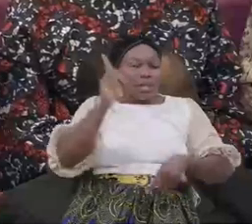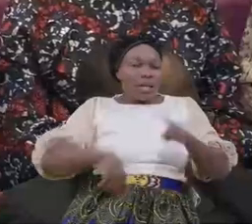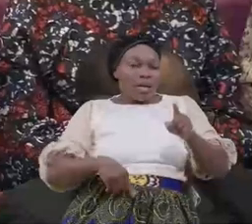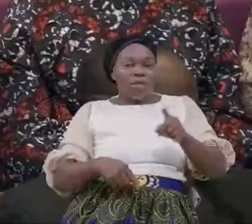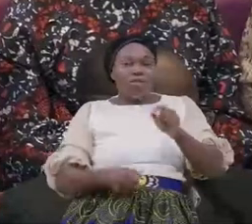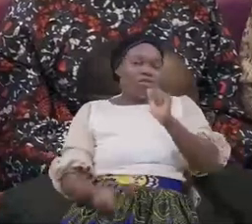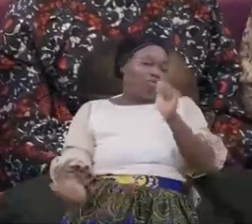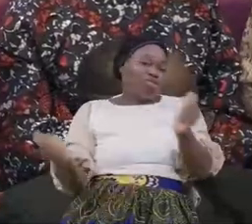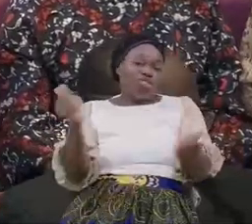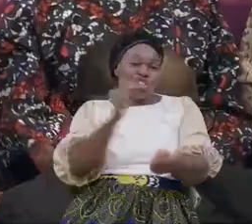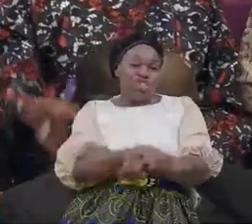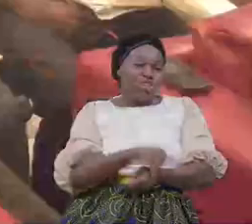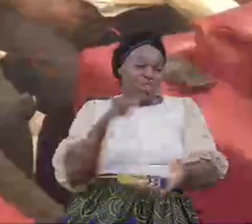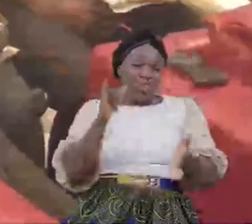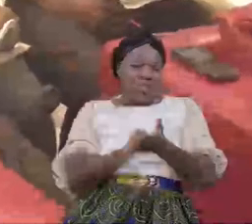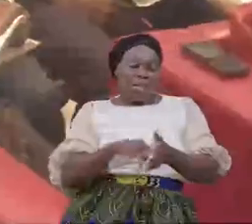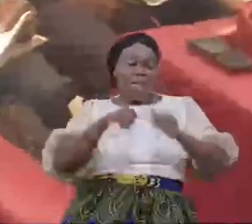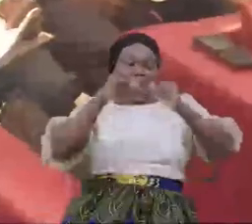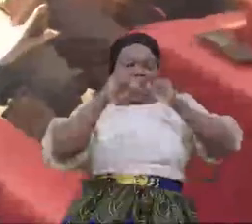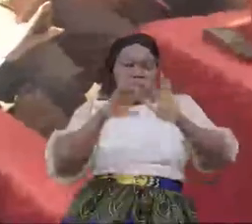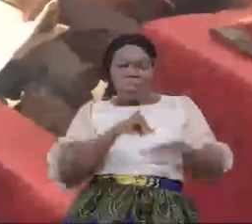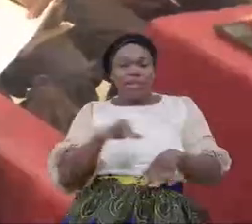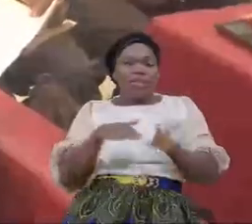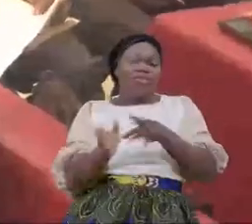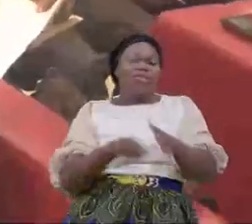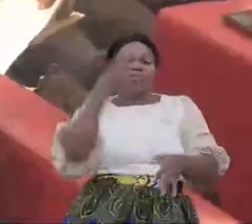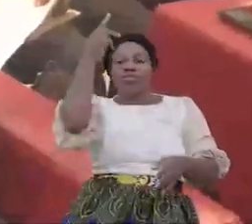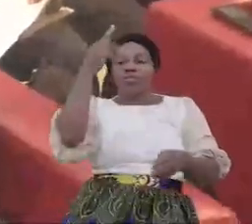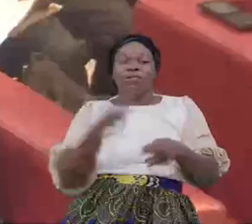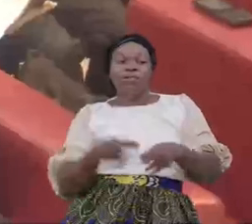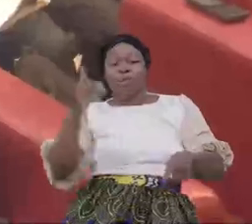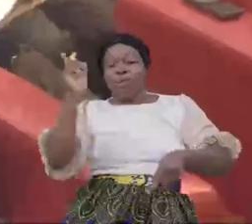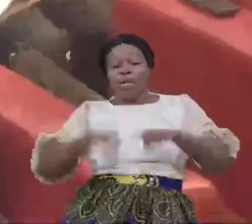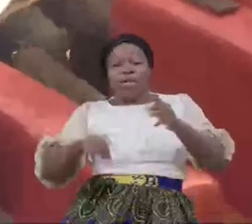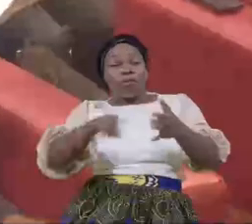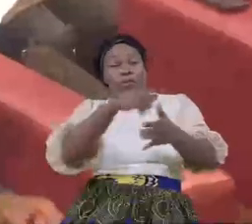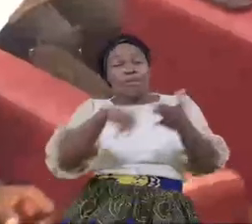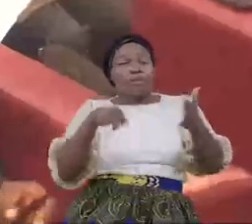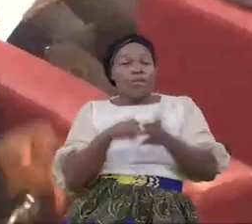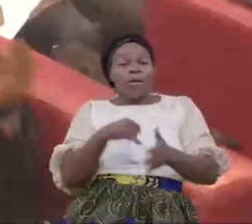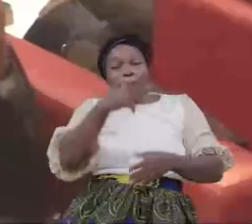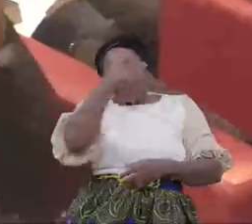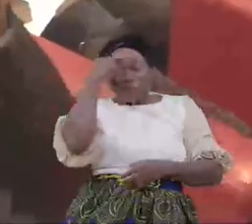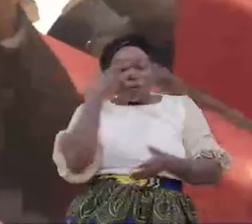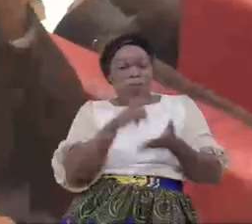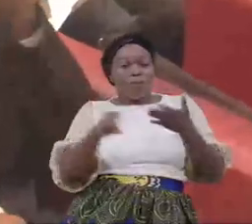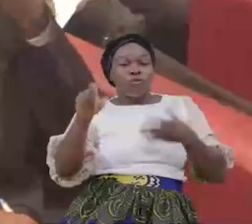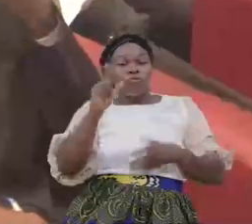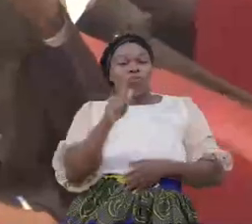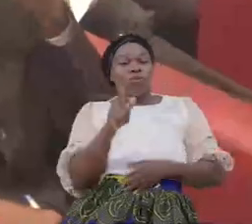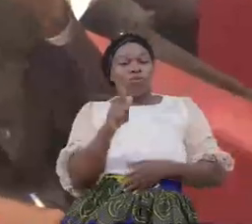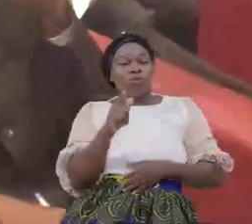L'homme dans votre rue ne peut le révoquer. 21, voici votre